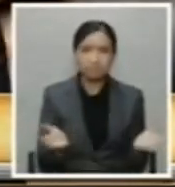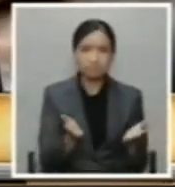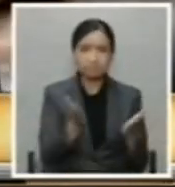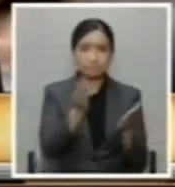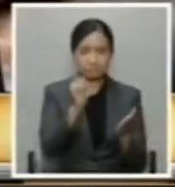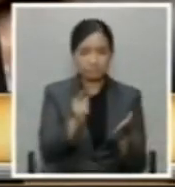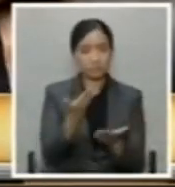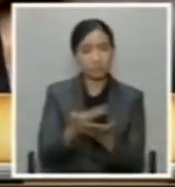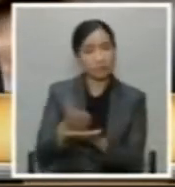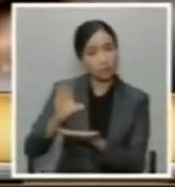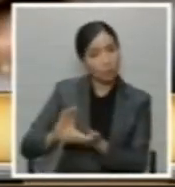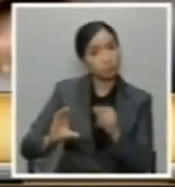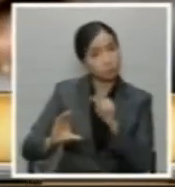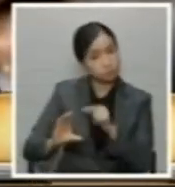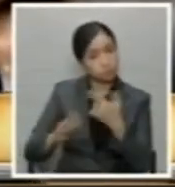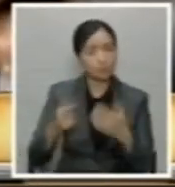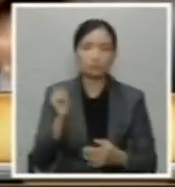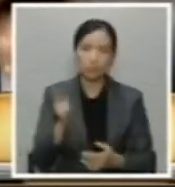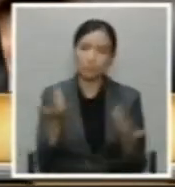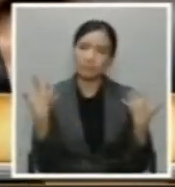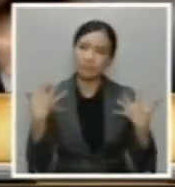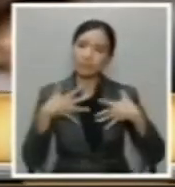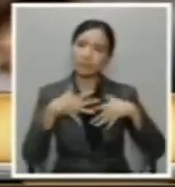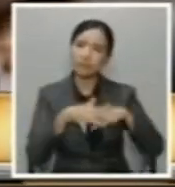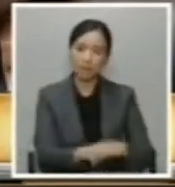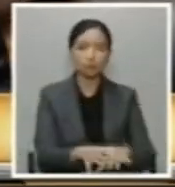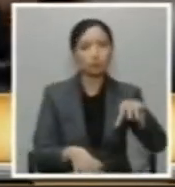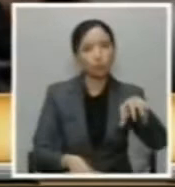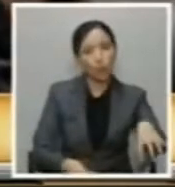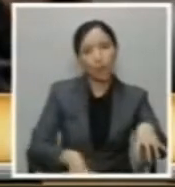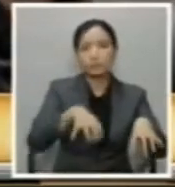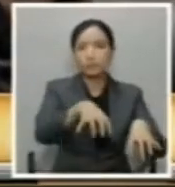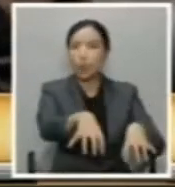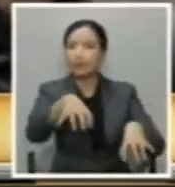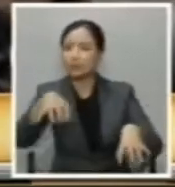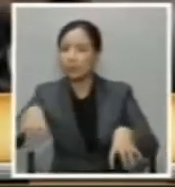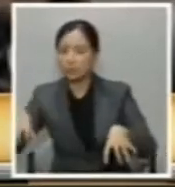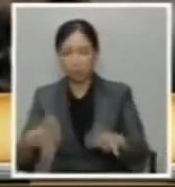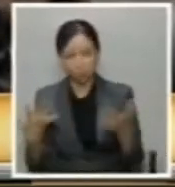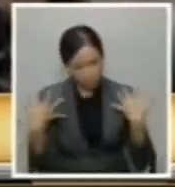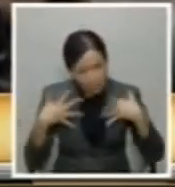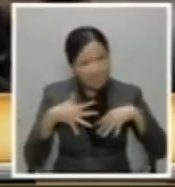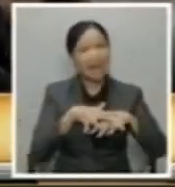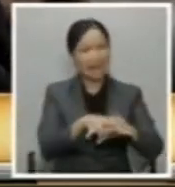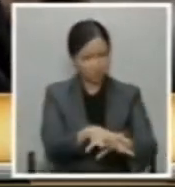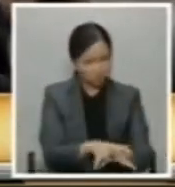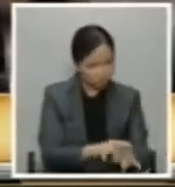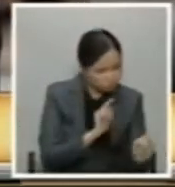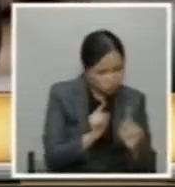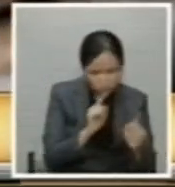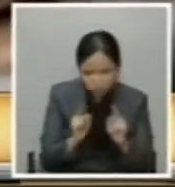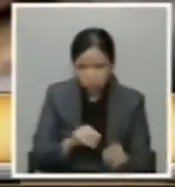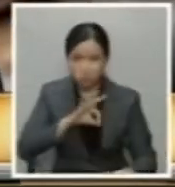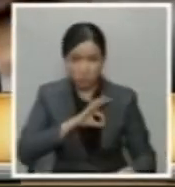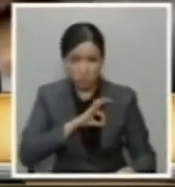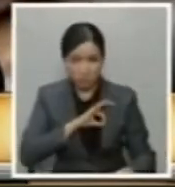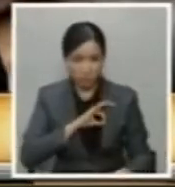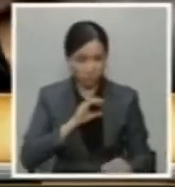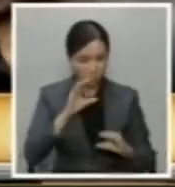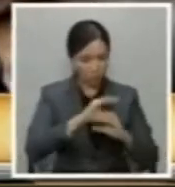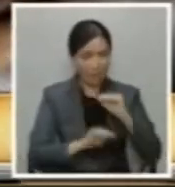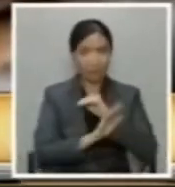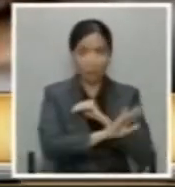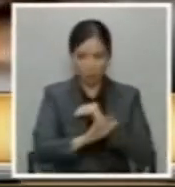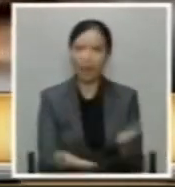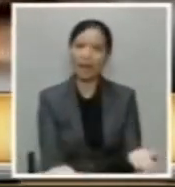นอกจากเรื่องงบประมาณแล้วเนี่ยต้องมีการประสานงานกับทุกหน่วยงานของรัฐนะครับเพื่อที่จะหาวิธีเอาสมาชิกโครงการต่างๆของรัฐบา